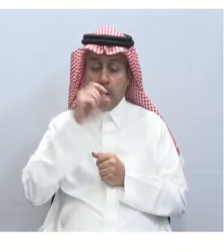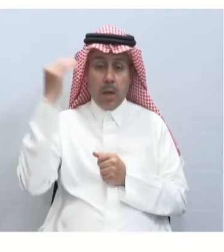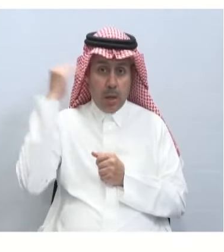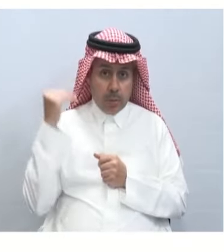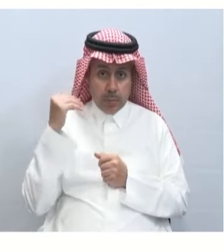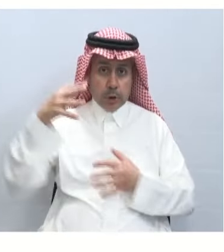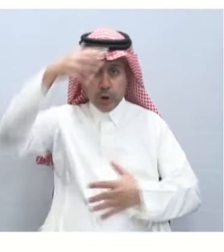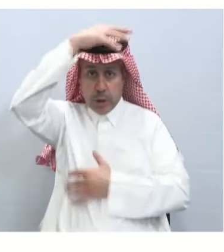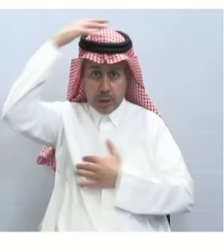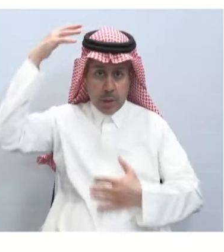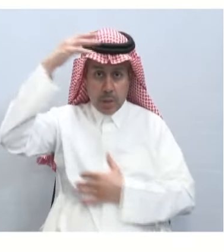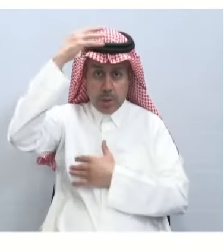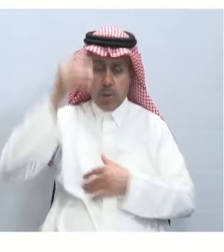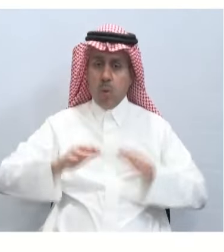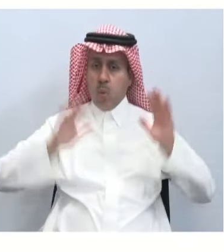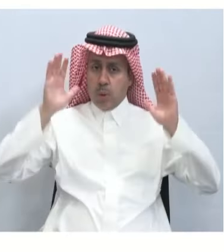ان تغتسل